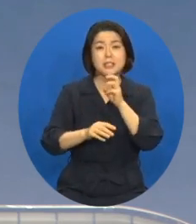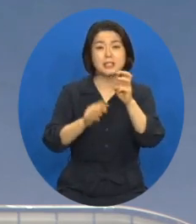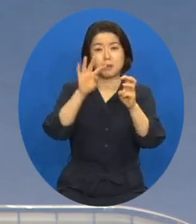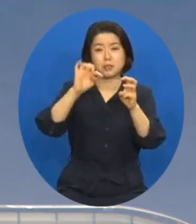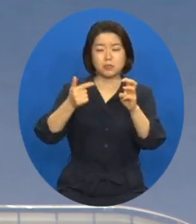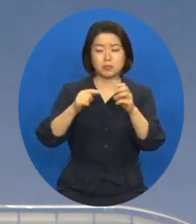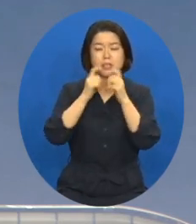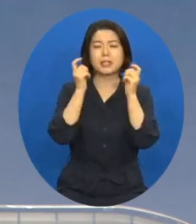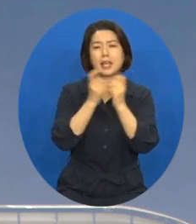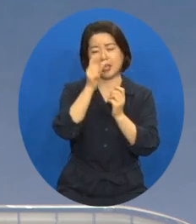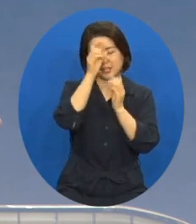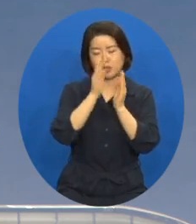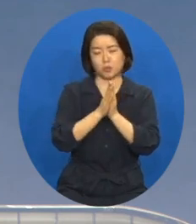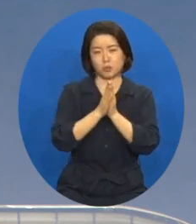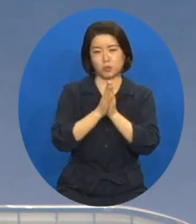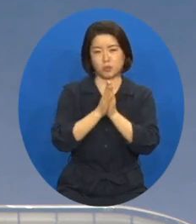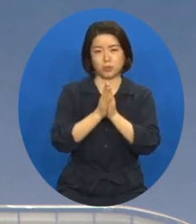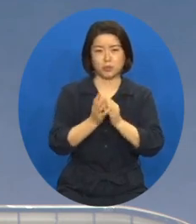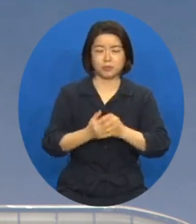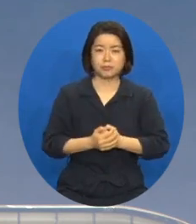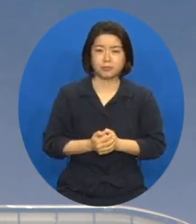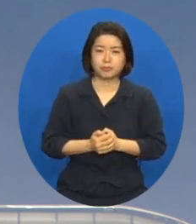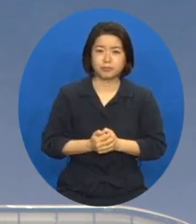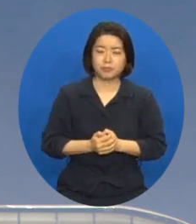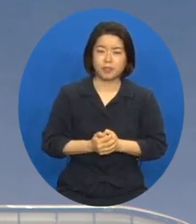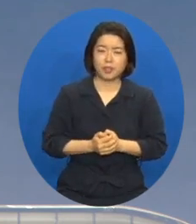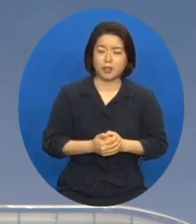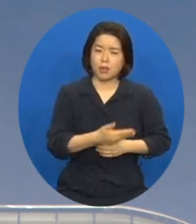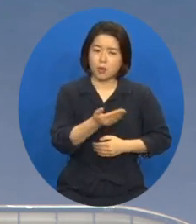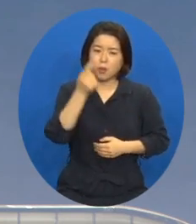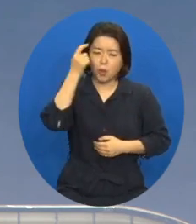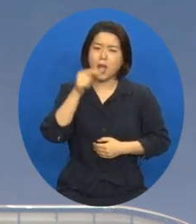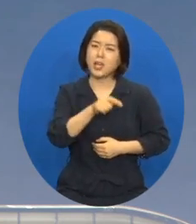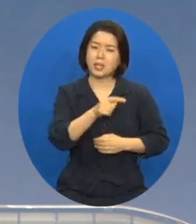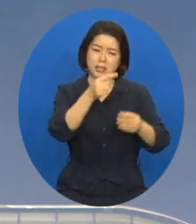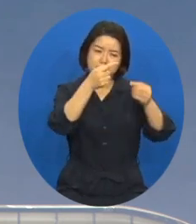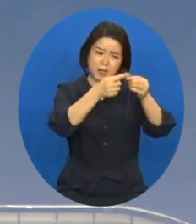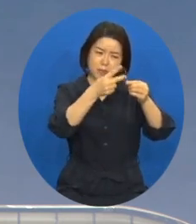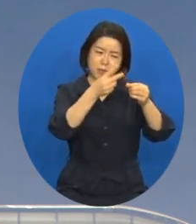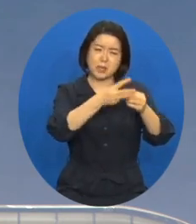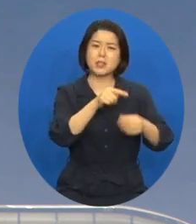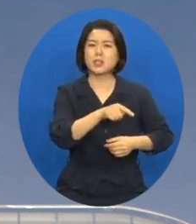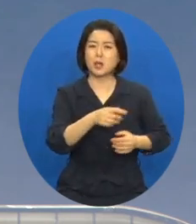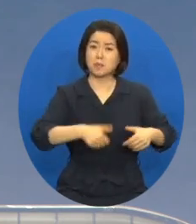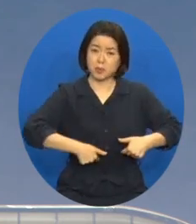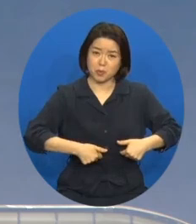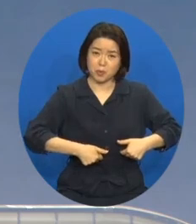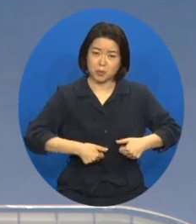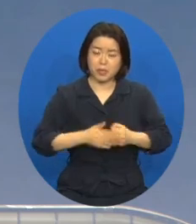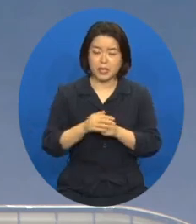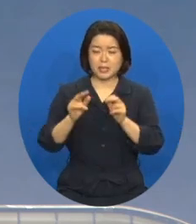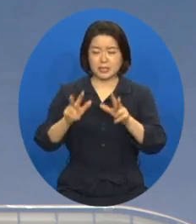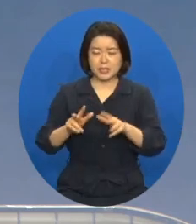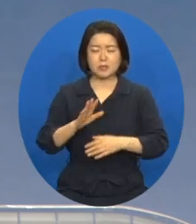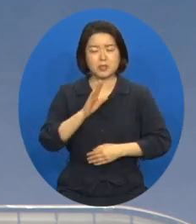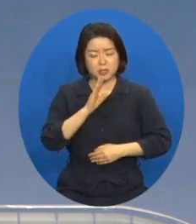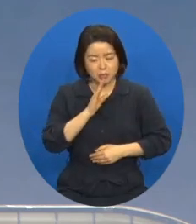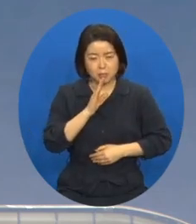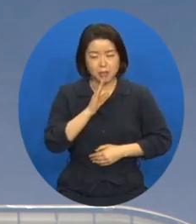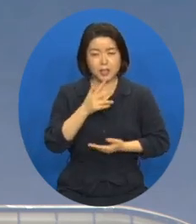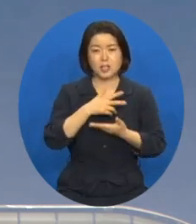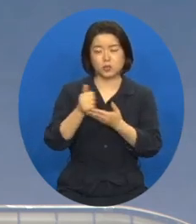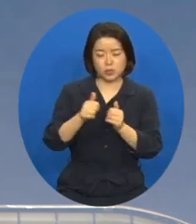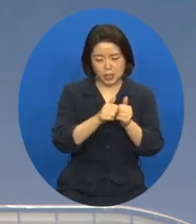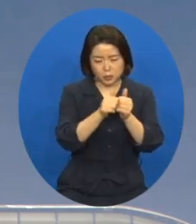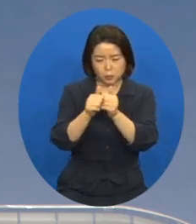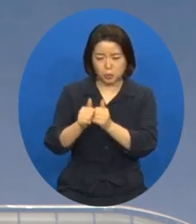기도하는 시간으로. 여러분 왜 이렇게 해야 합니까? 지금이야말로 주님과의 동행하는